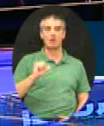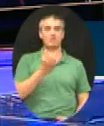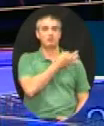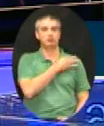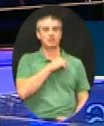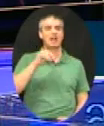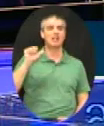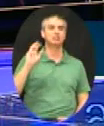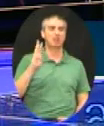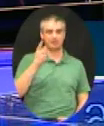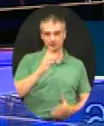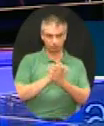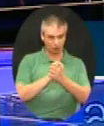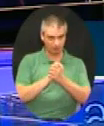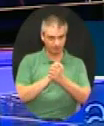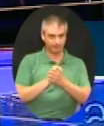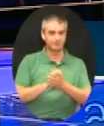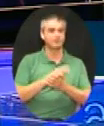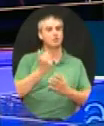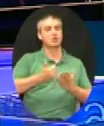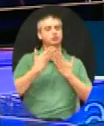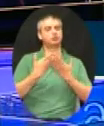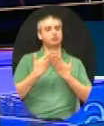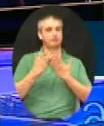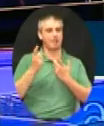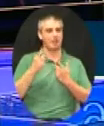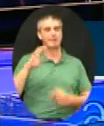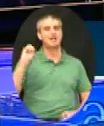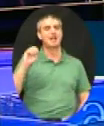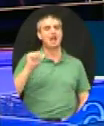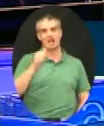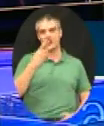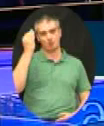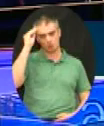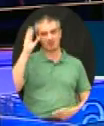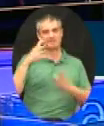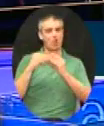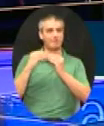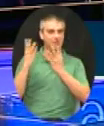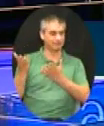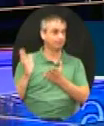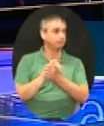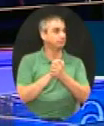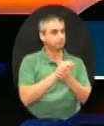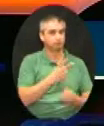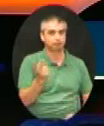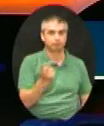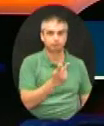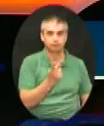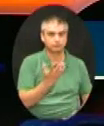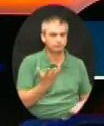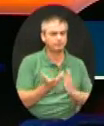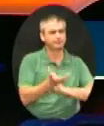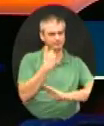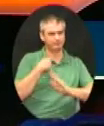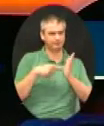במילואים אליעזר שנוול, שלום לך אדוני. שלום. ראש ישיבת ההסדר מאיר הראל במודיעין ובאופקים. רבותיי,